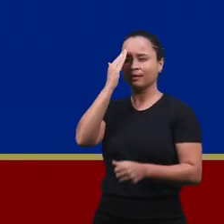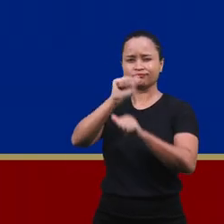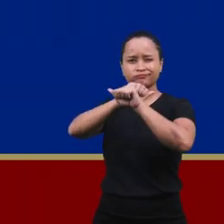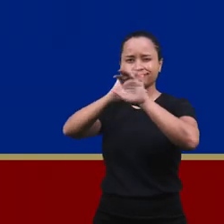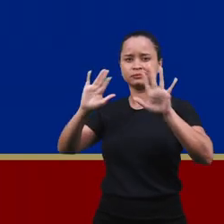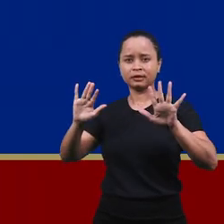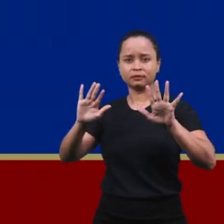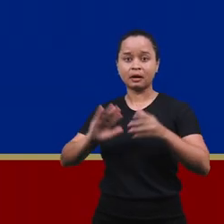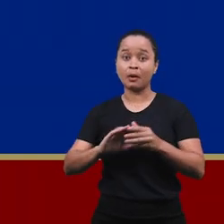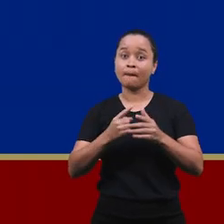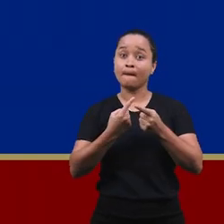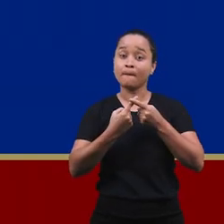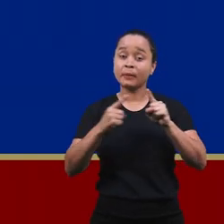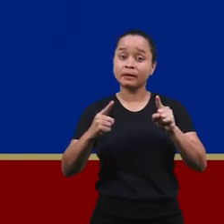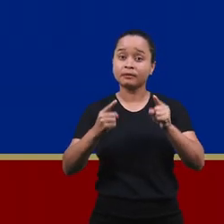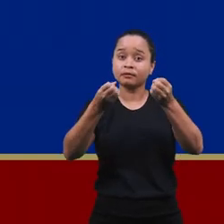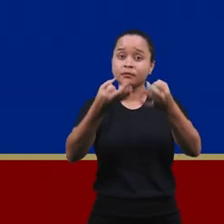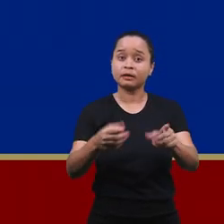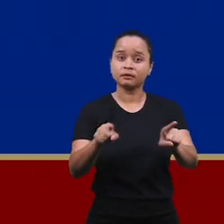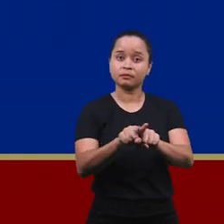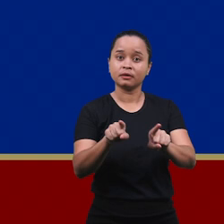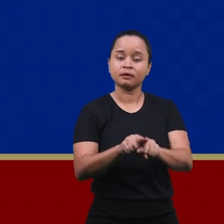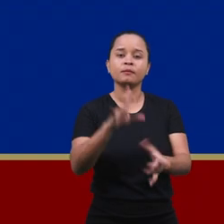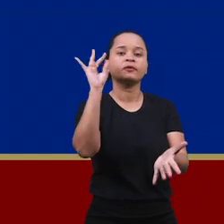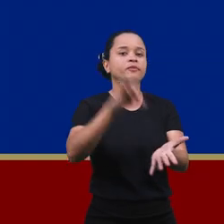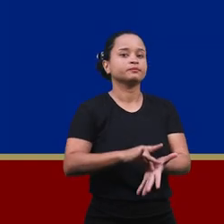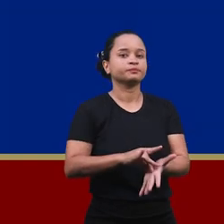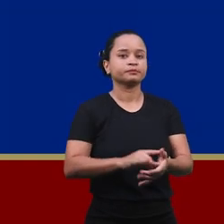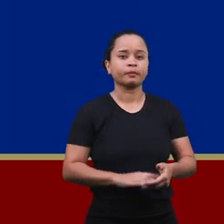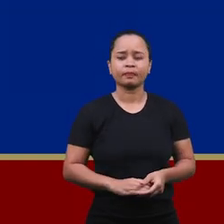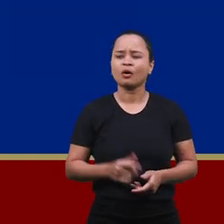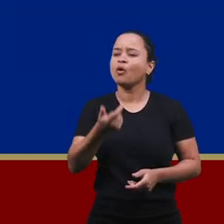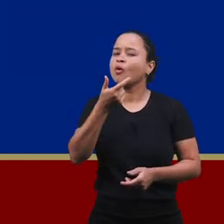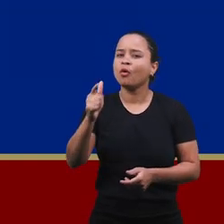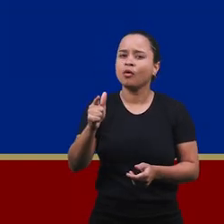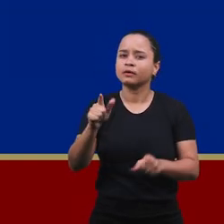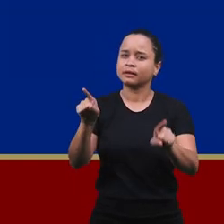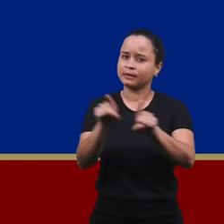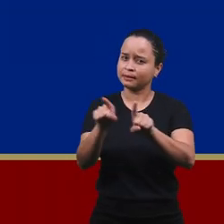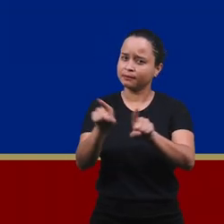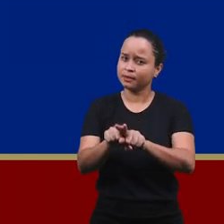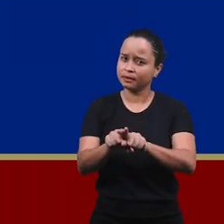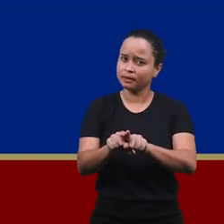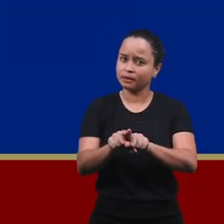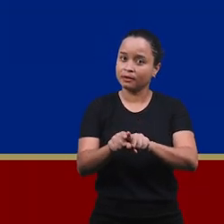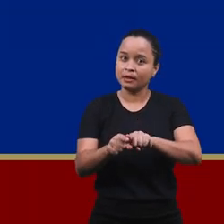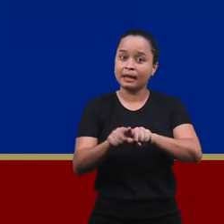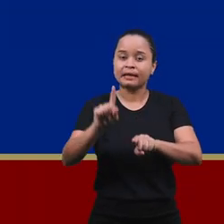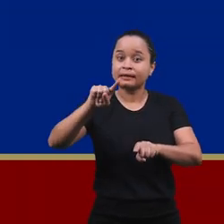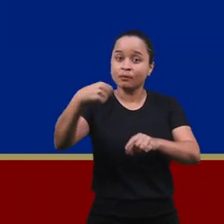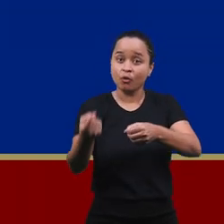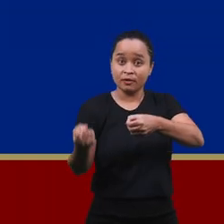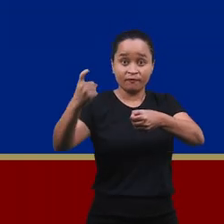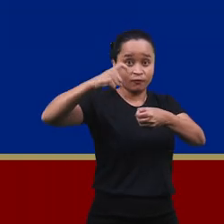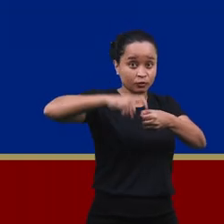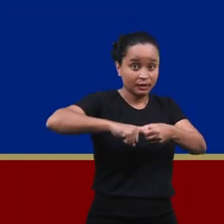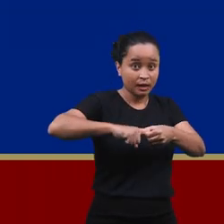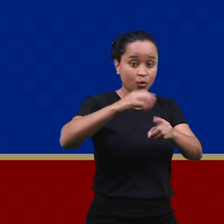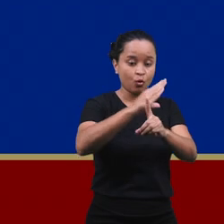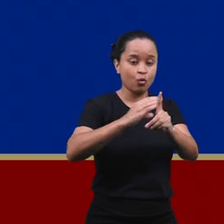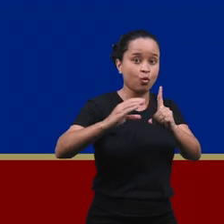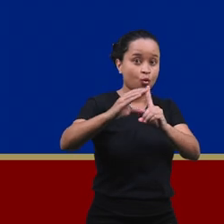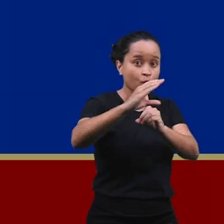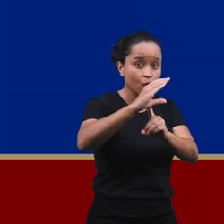une observation qui est une vérité. Il dit une autre chose. Et je pense que même après